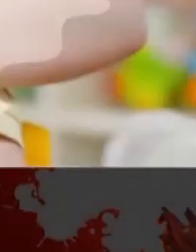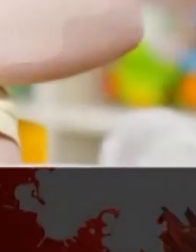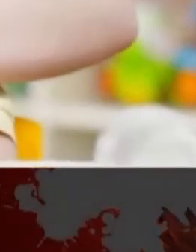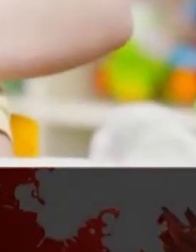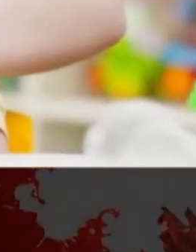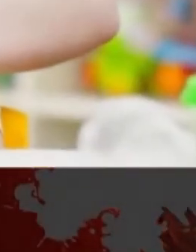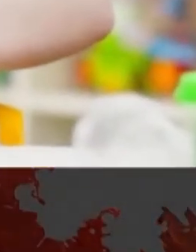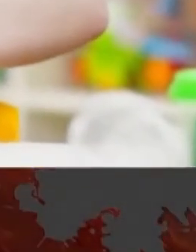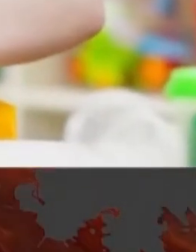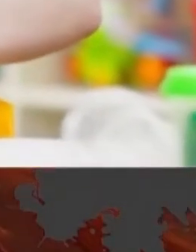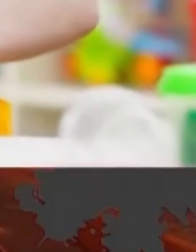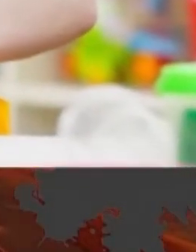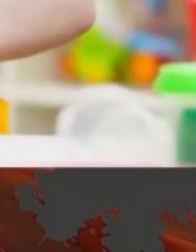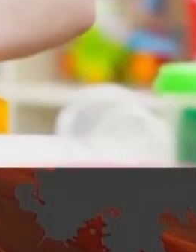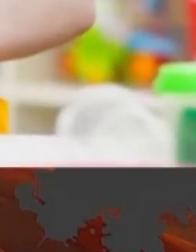cukup